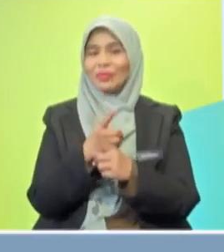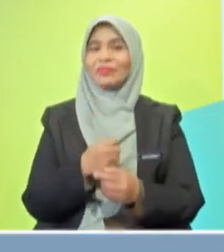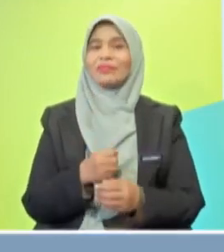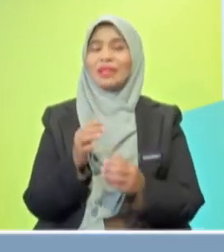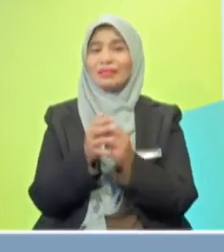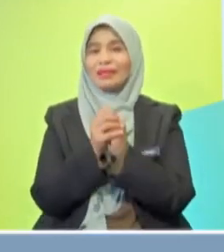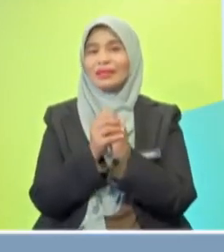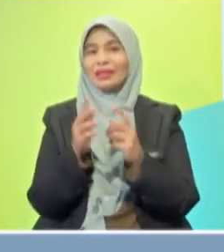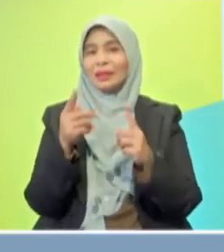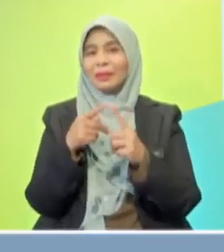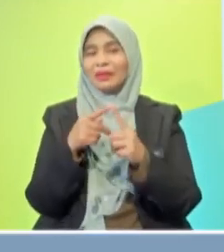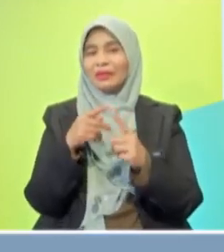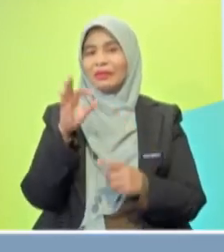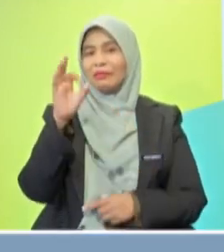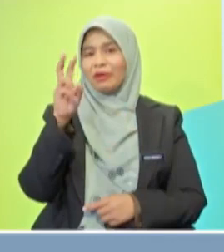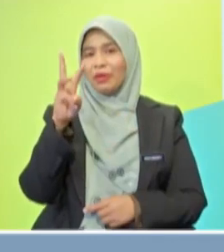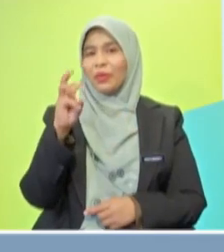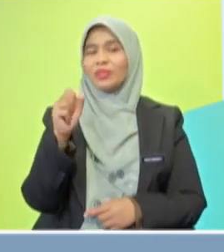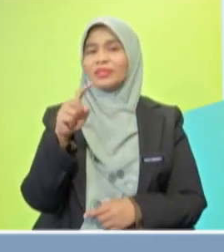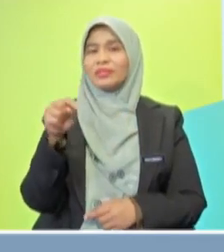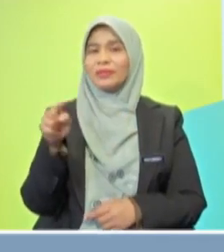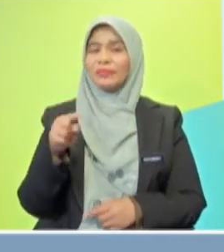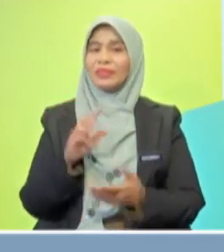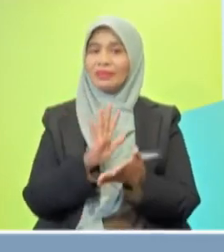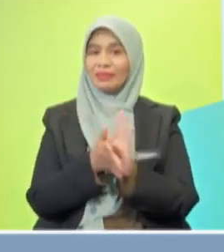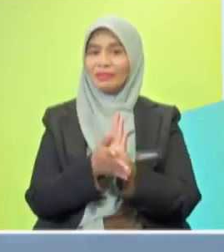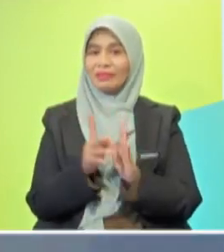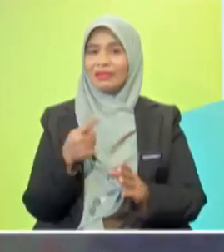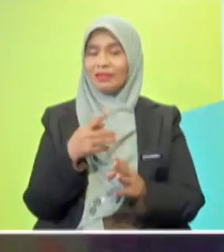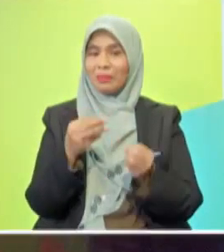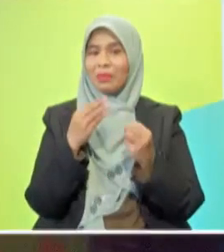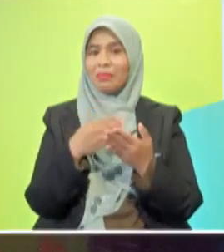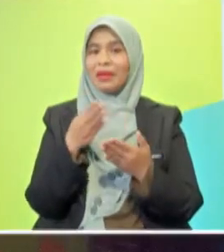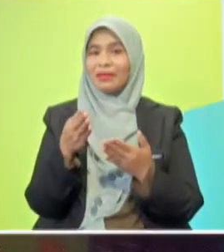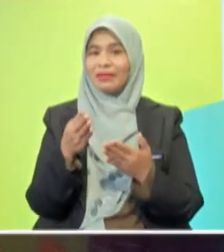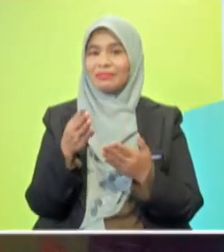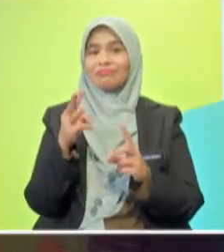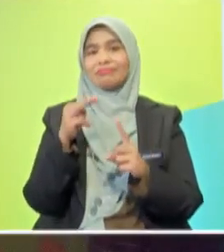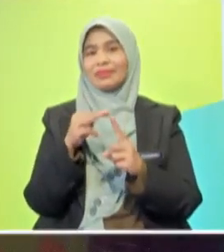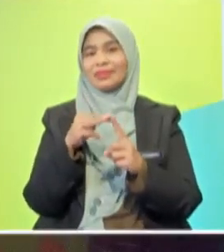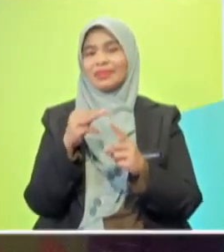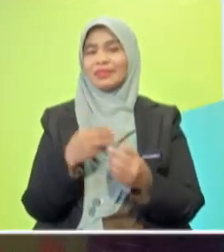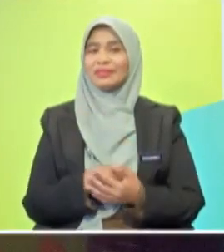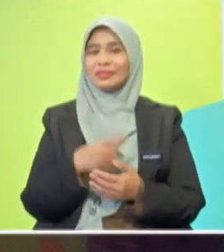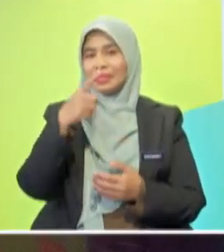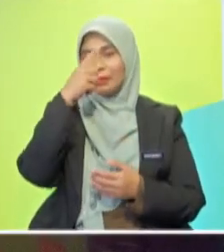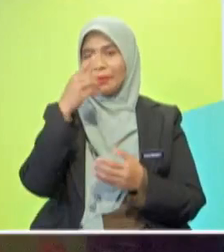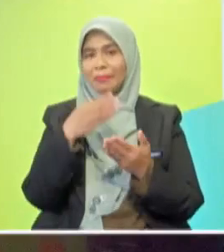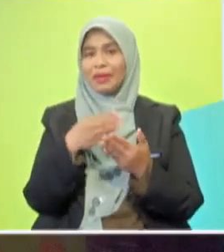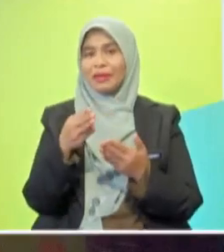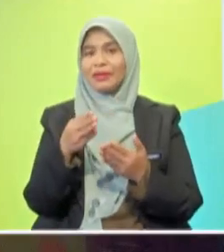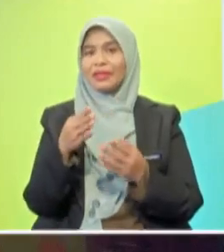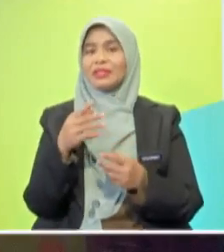Tahniah, Fawaz. Okey. Jadi kita nak bagi markah kita kepada... Kita boleh bagi ganjaran. Boleh bagi jawapan yang tepat kepada